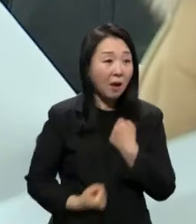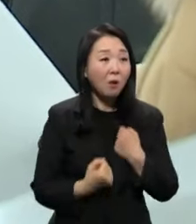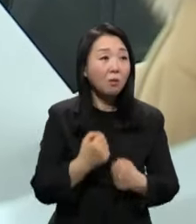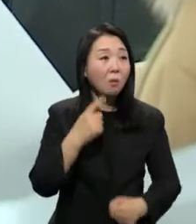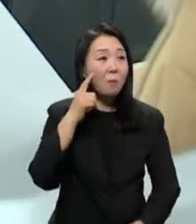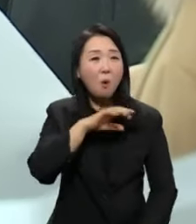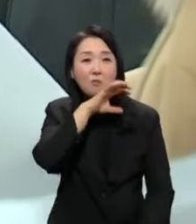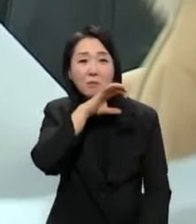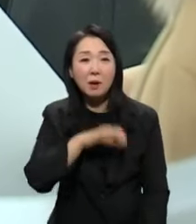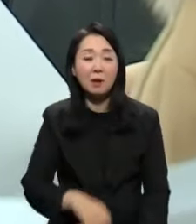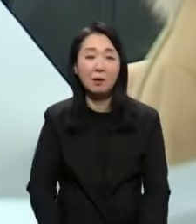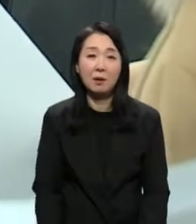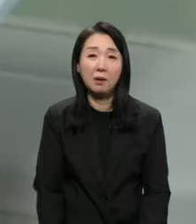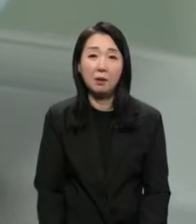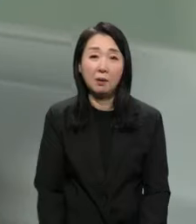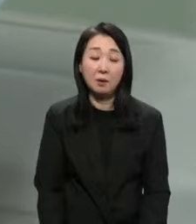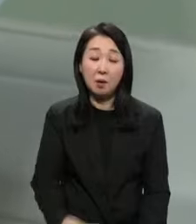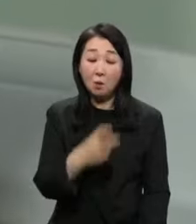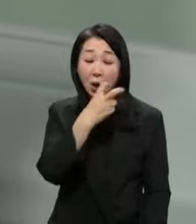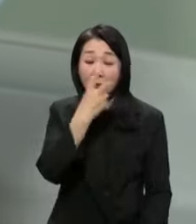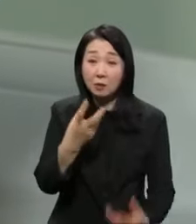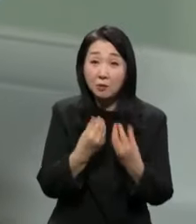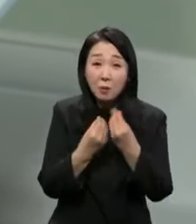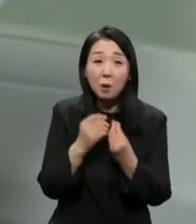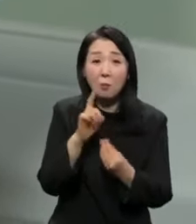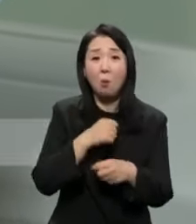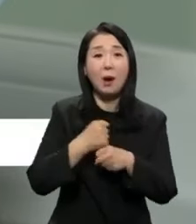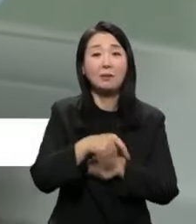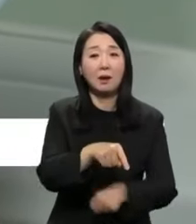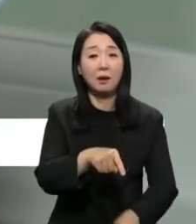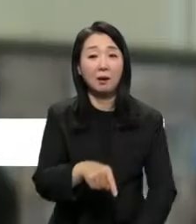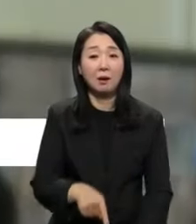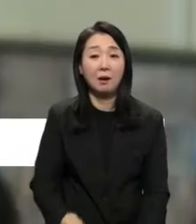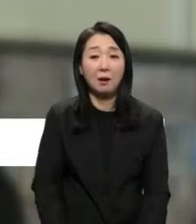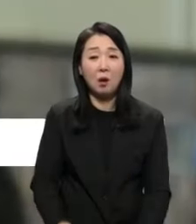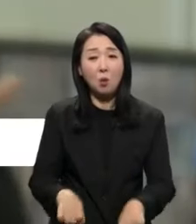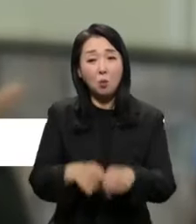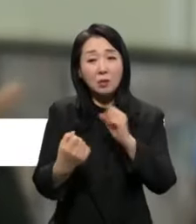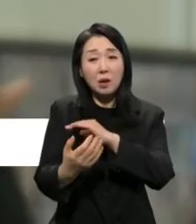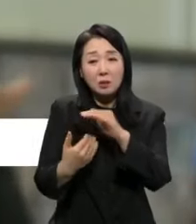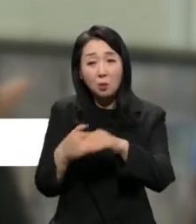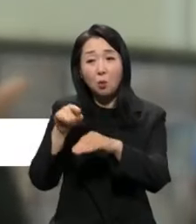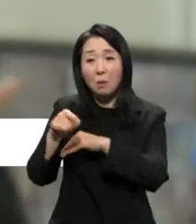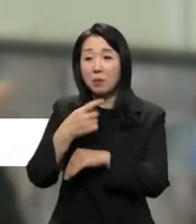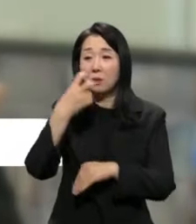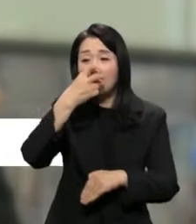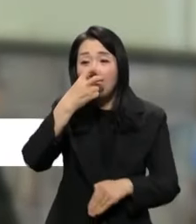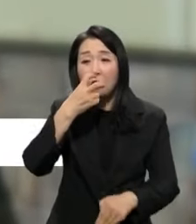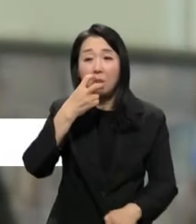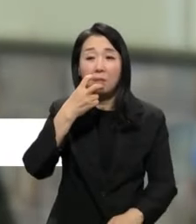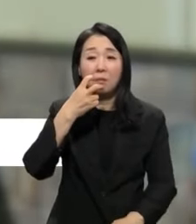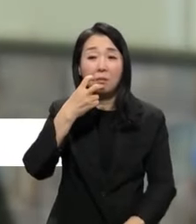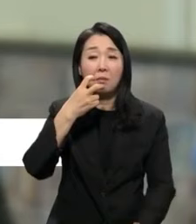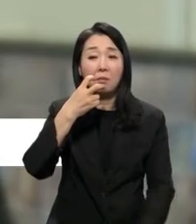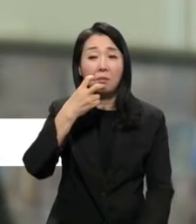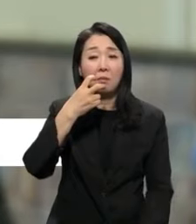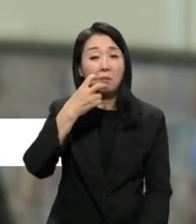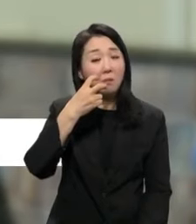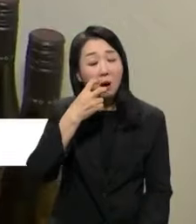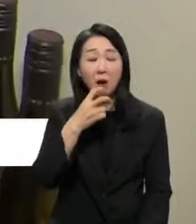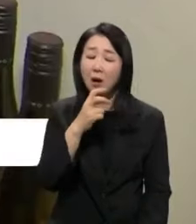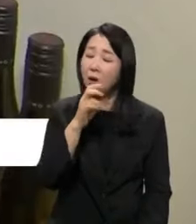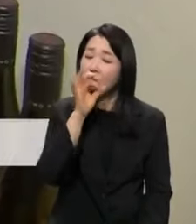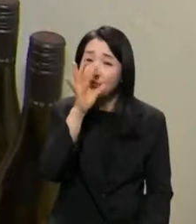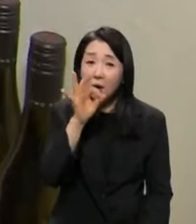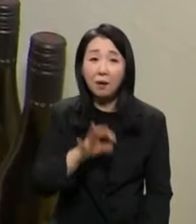터뜨렸습니다. 관리사무소 해명은 황당합니다. 고장이 나기 전까지는 어떻게 우리가 일부에서 점검을 할 수도 있는 부분이